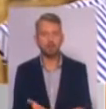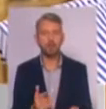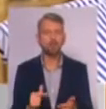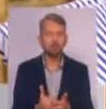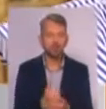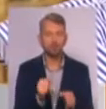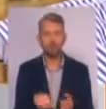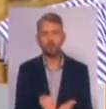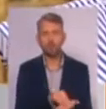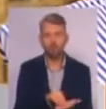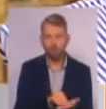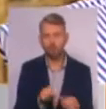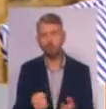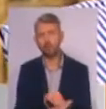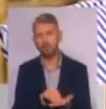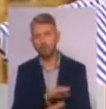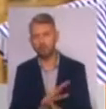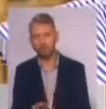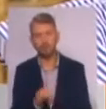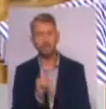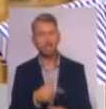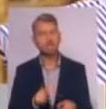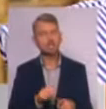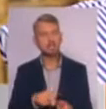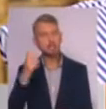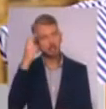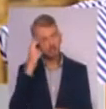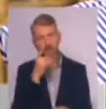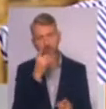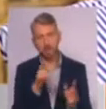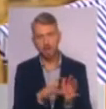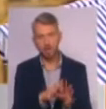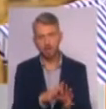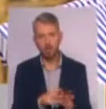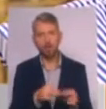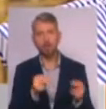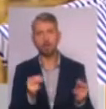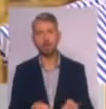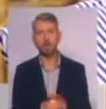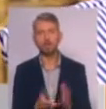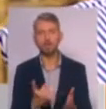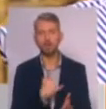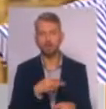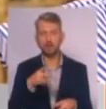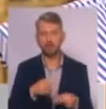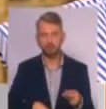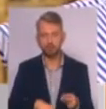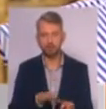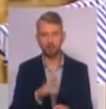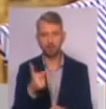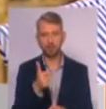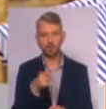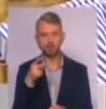можу повторювати, можу не повторювати, але це Київенерго, контракт з яким в нас закінчується в